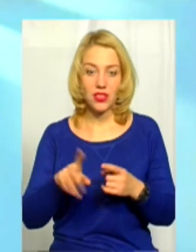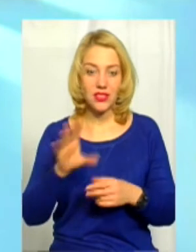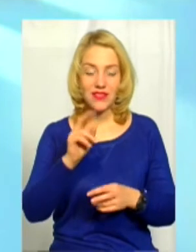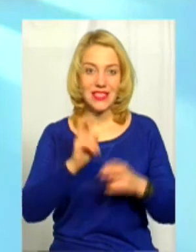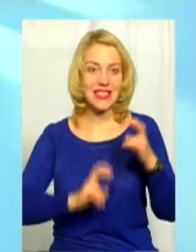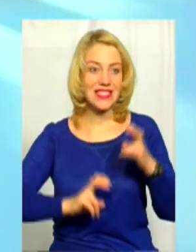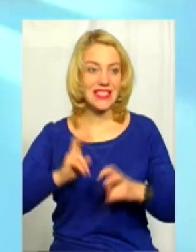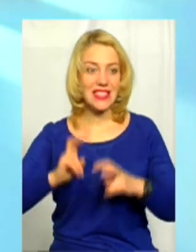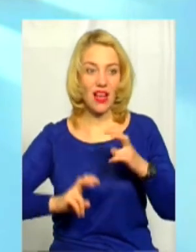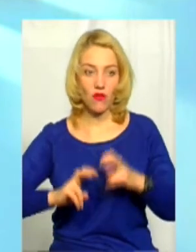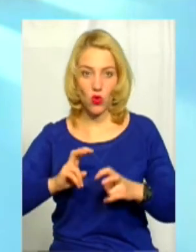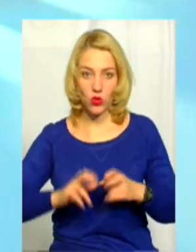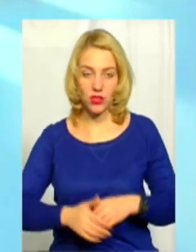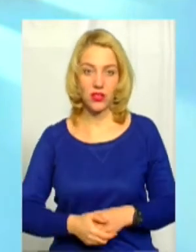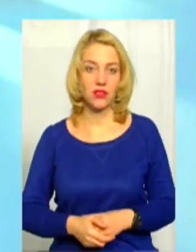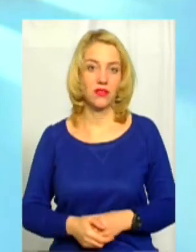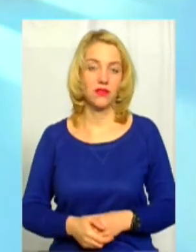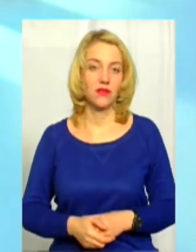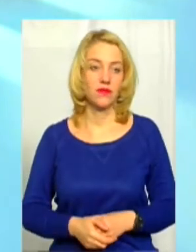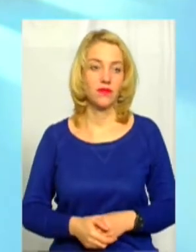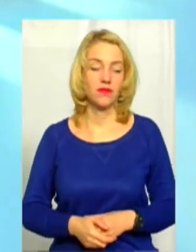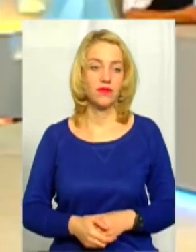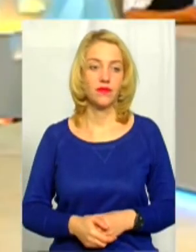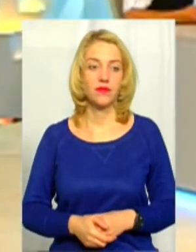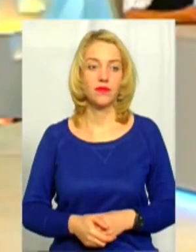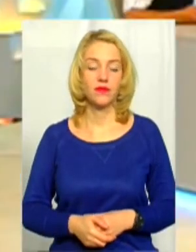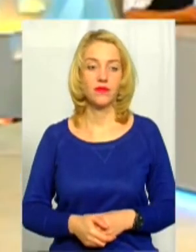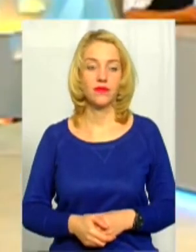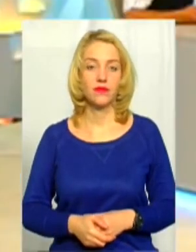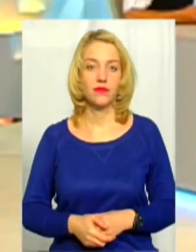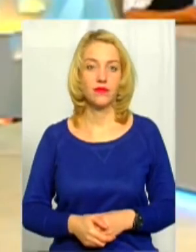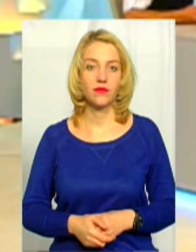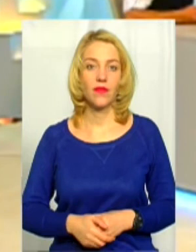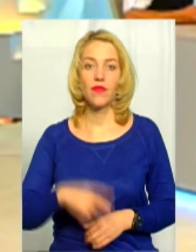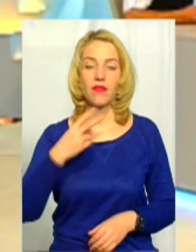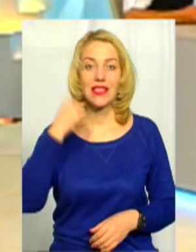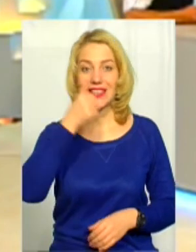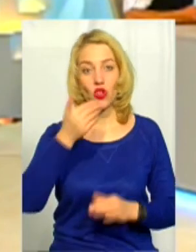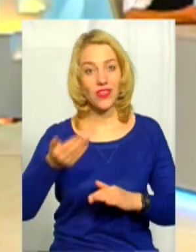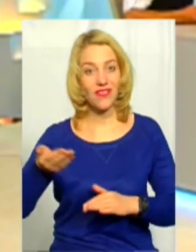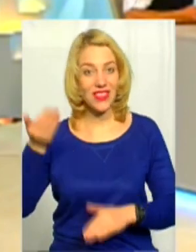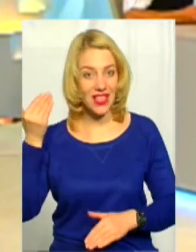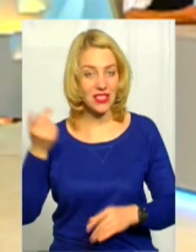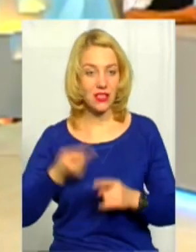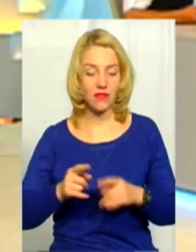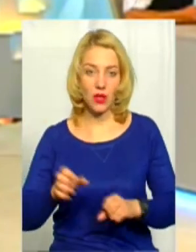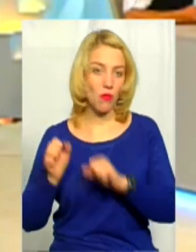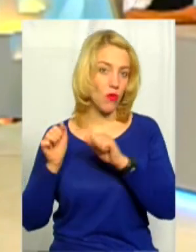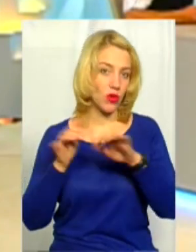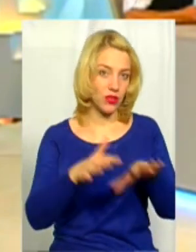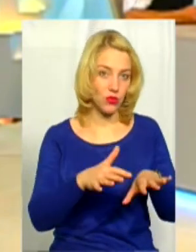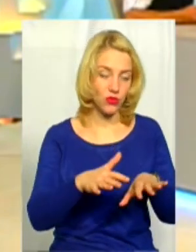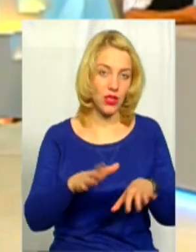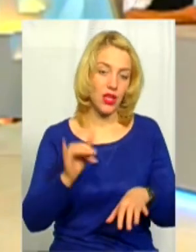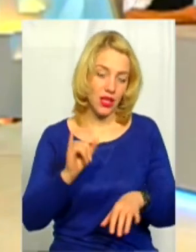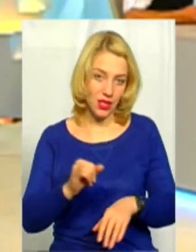elles étaient toutes arrêtées, il y a 25 ans, elles étaient toutes arrêtées. 20 років назад він все покинув і